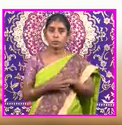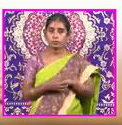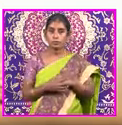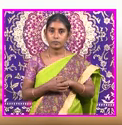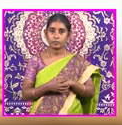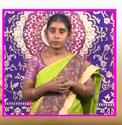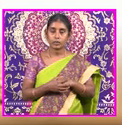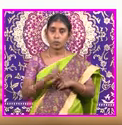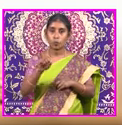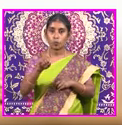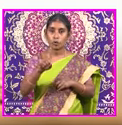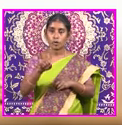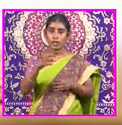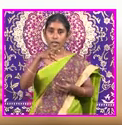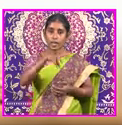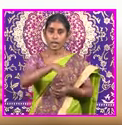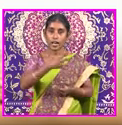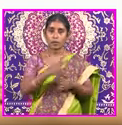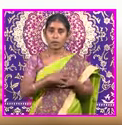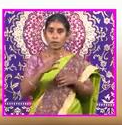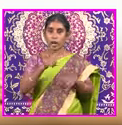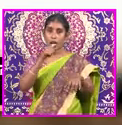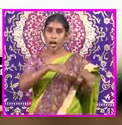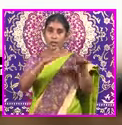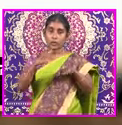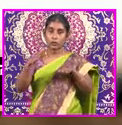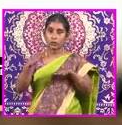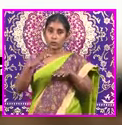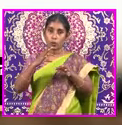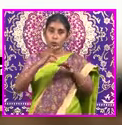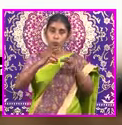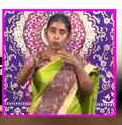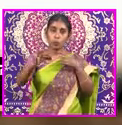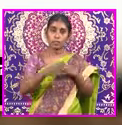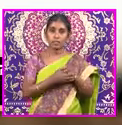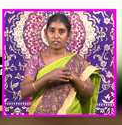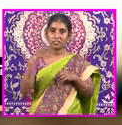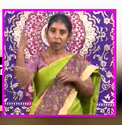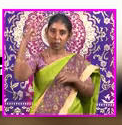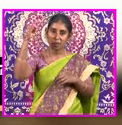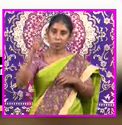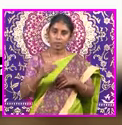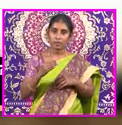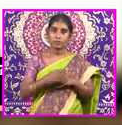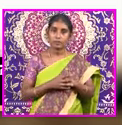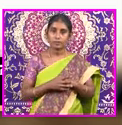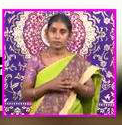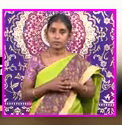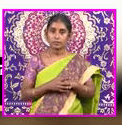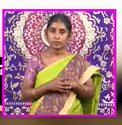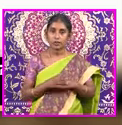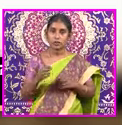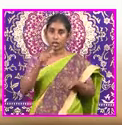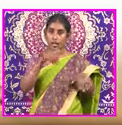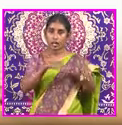ஒரு எடுத்துக்கிறோம், சென்னையோ இல்லது விசாகப்பட்டினத்தையோ எடுத்துக்கிறோம். அதே போல் லேண்ட்லாக்டு சிட்டின்னு சொல்லுவோம், அதாவது நான்கு பக்கமும்